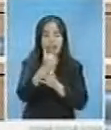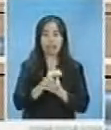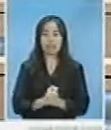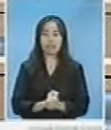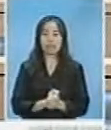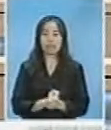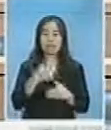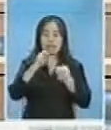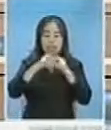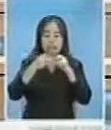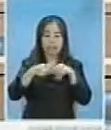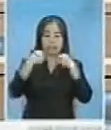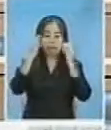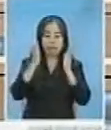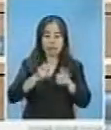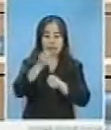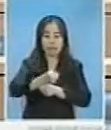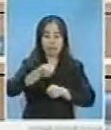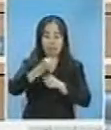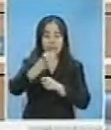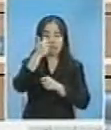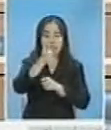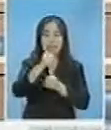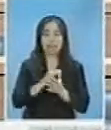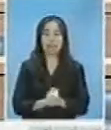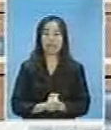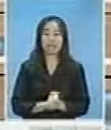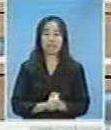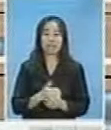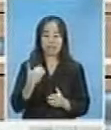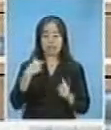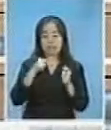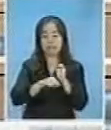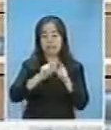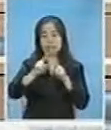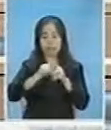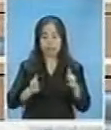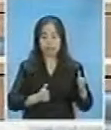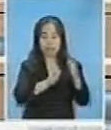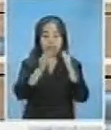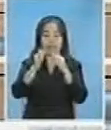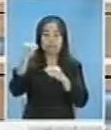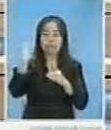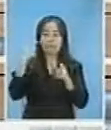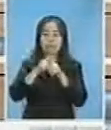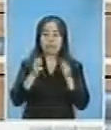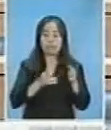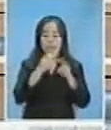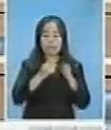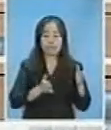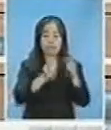พี่น้องเกษตรกรในยามที่เกิดวิกฤตน้ำท่วมได้ครับอำเภอกระแสสินคลองอะไรครับคลองโรงครับคลองพังยางคลองระวะครับ